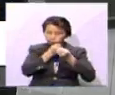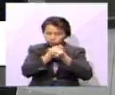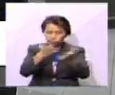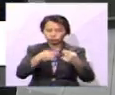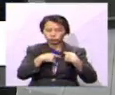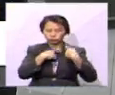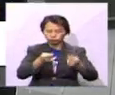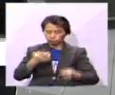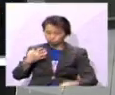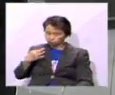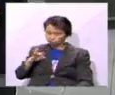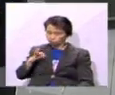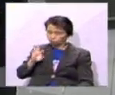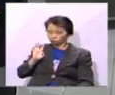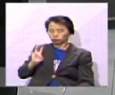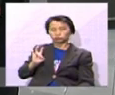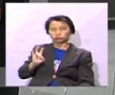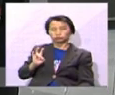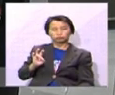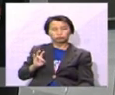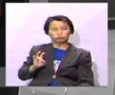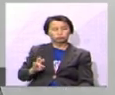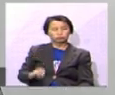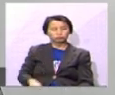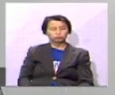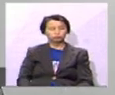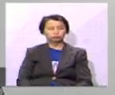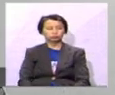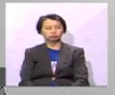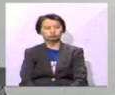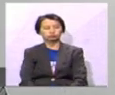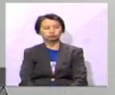sejak 1997.